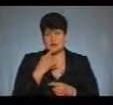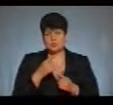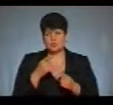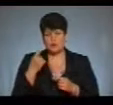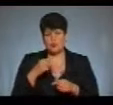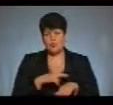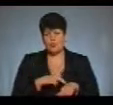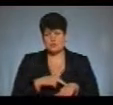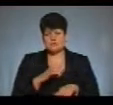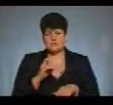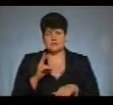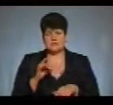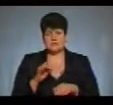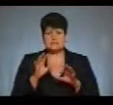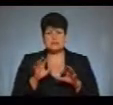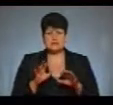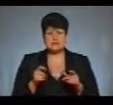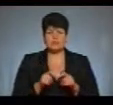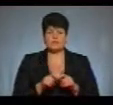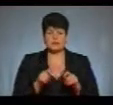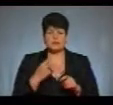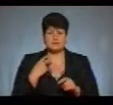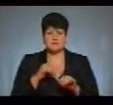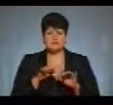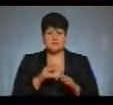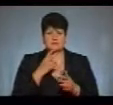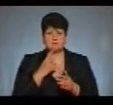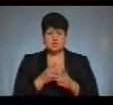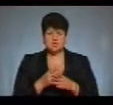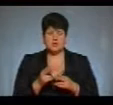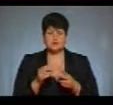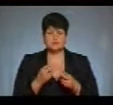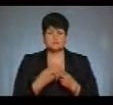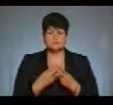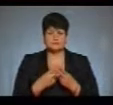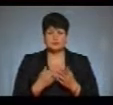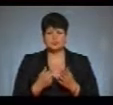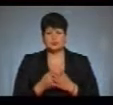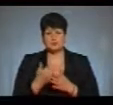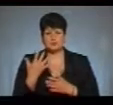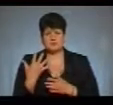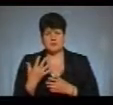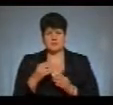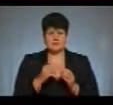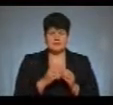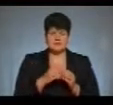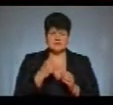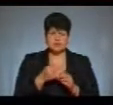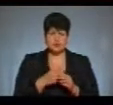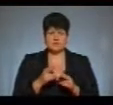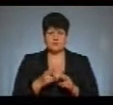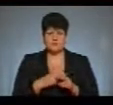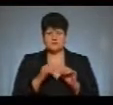Крета. Стаття, за якою відкрили кримінальну справу, передбачає позбавлення волі від 5 до 10 років з позбавленням права